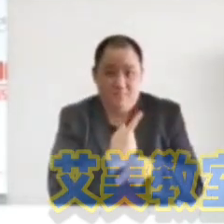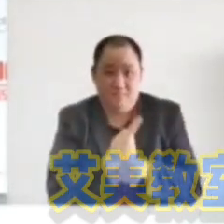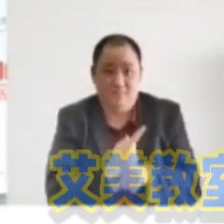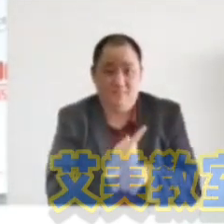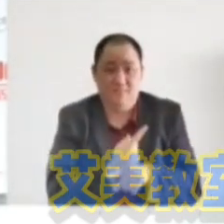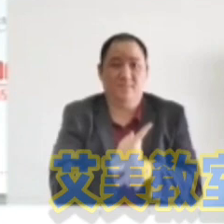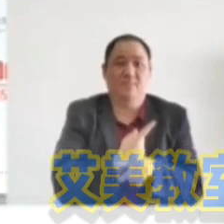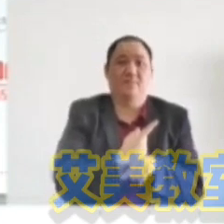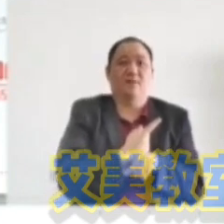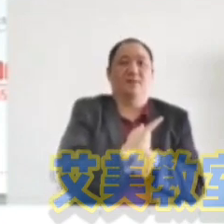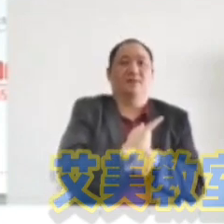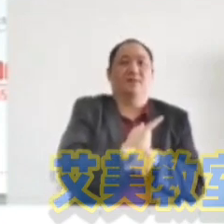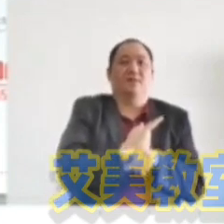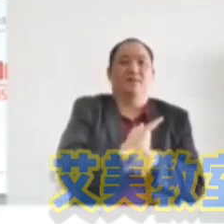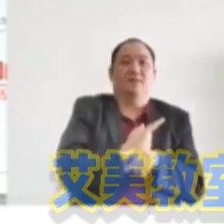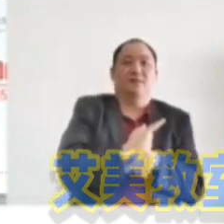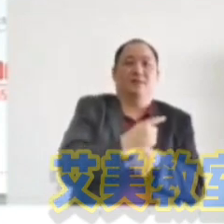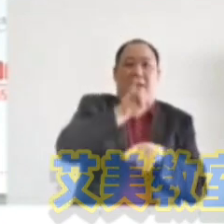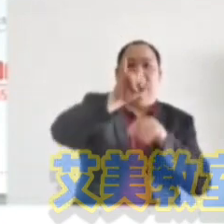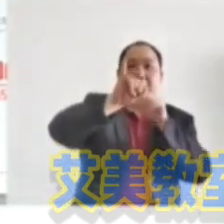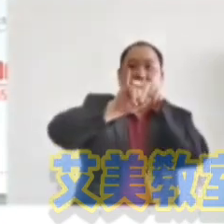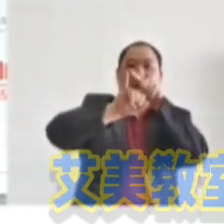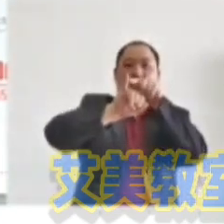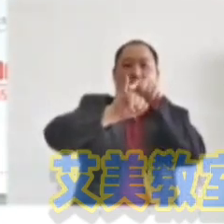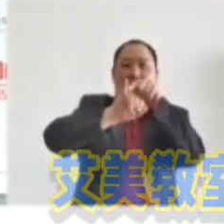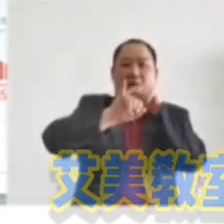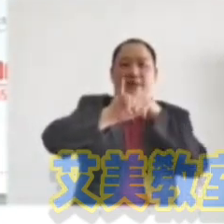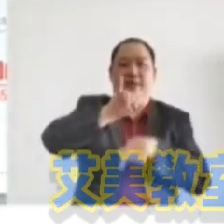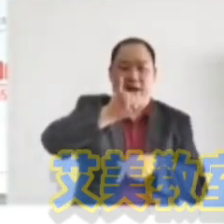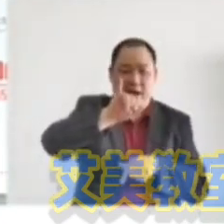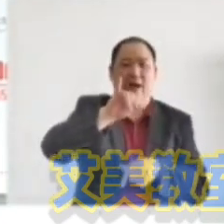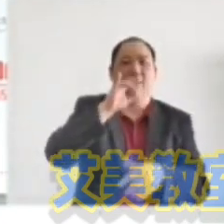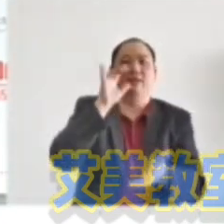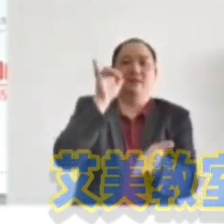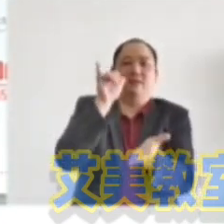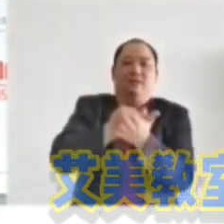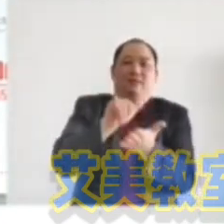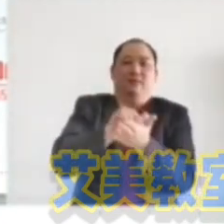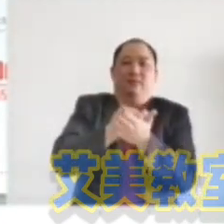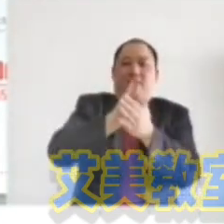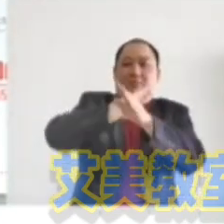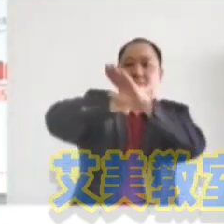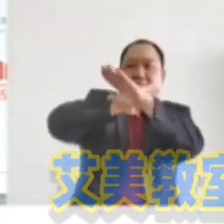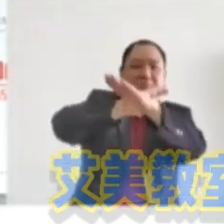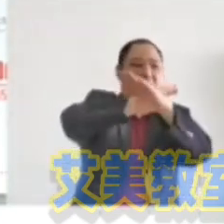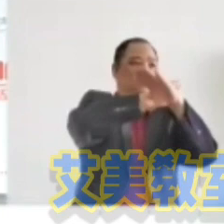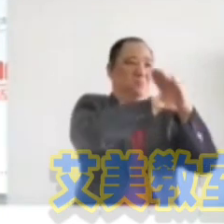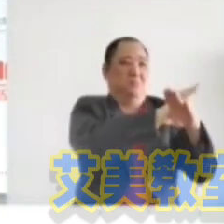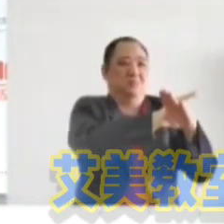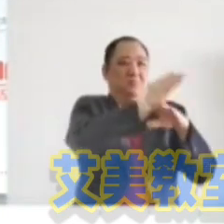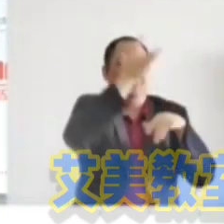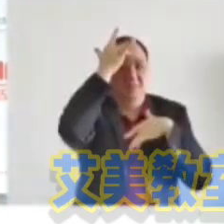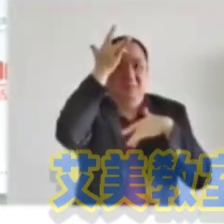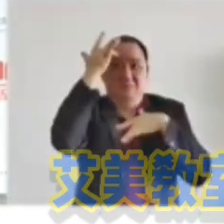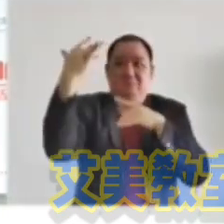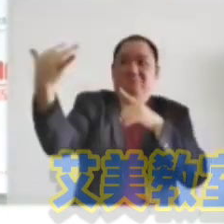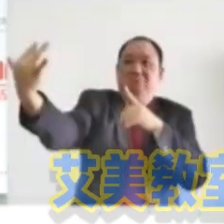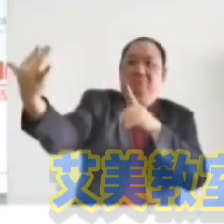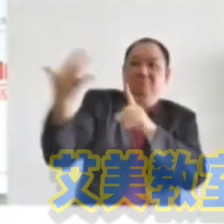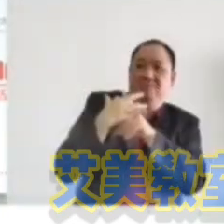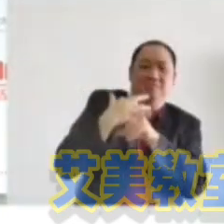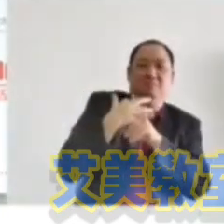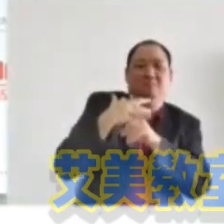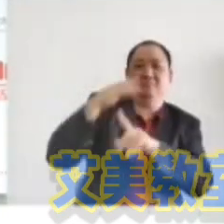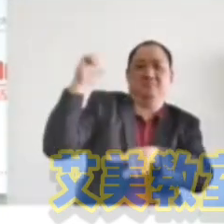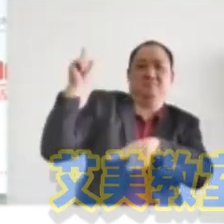对？那 Hemohim 哦，哎，这个 NK cell 哦，它就是我们的飞虎队特种兵，它会把你们都消灭